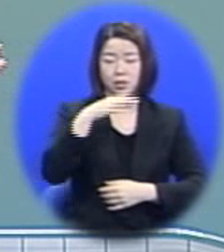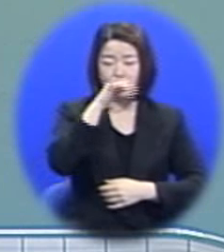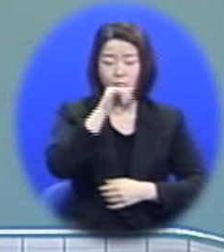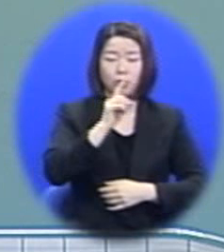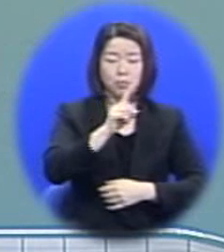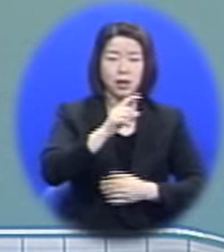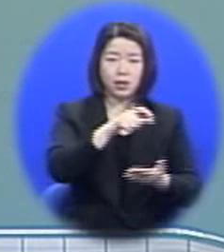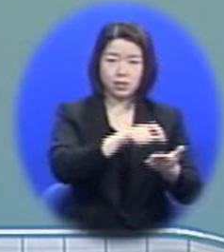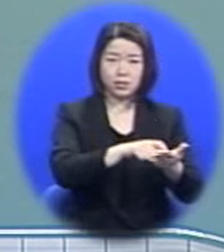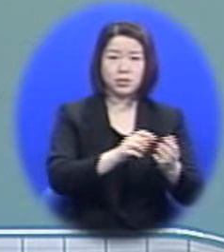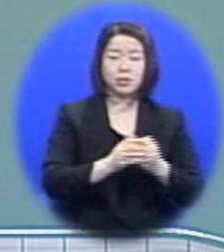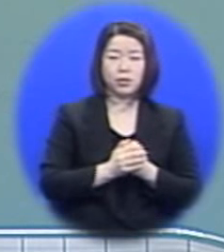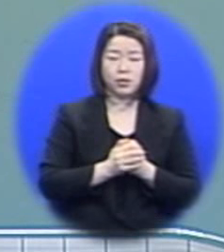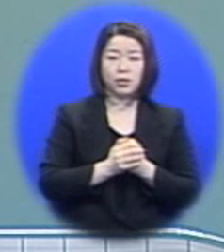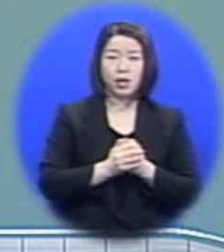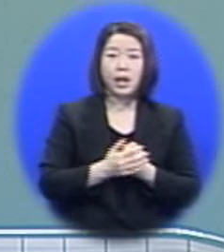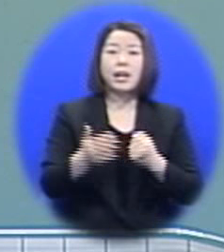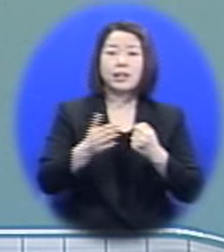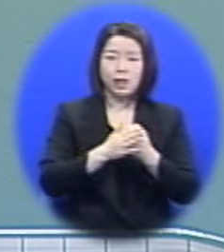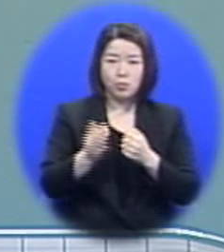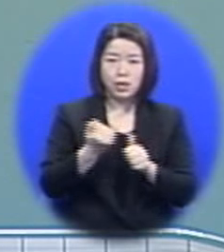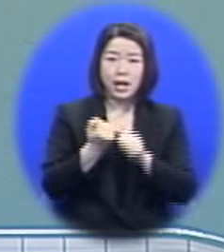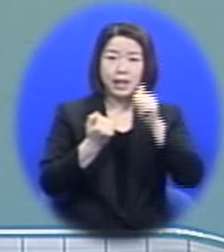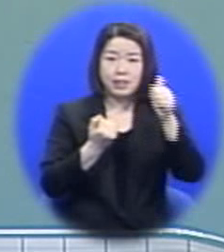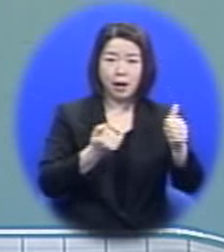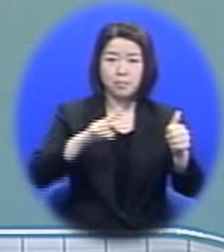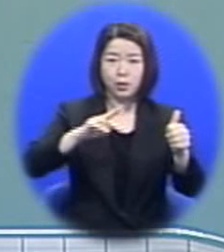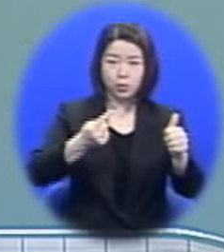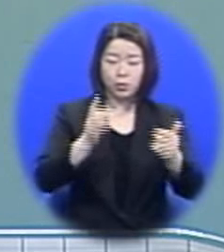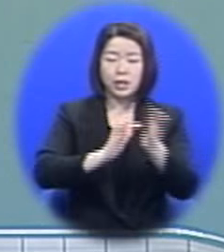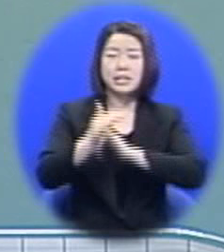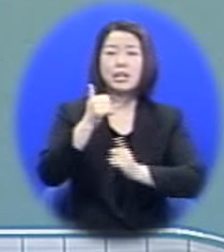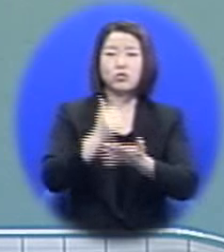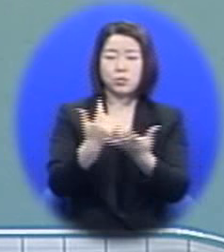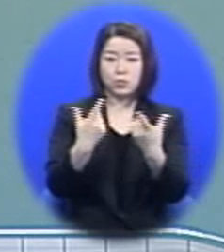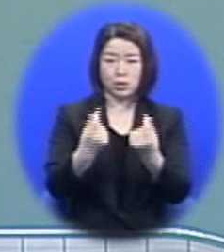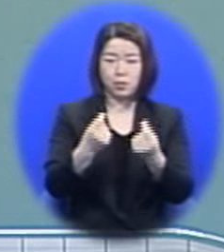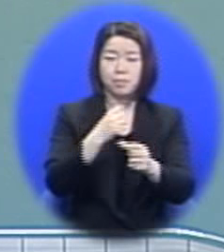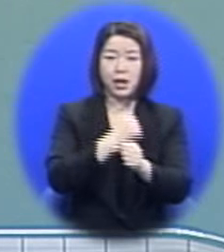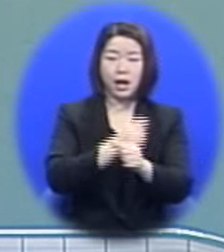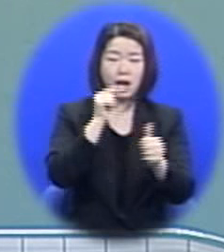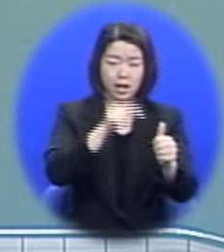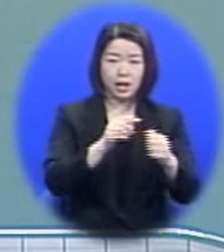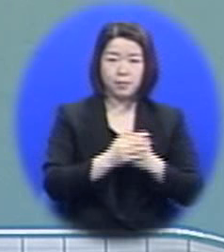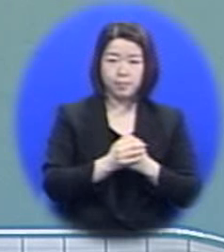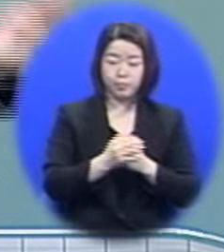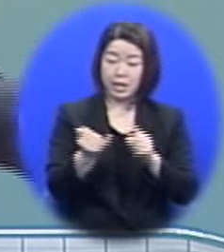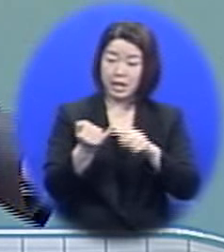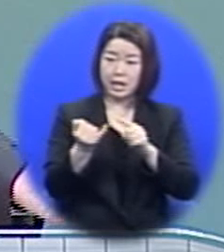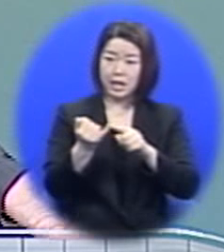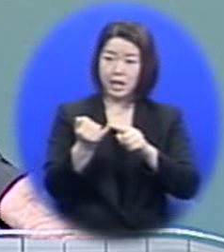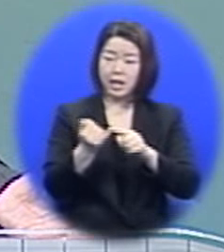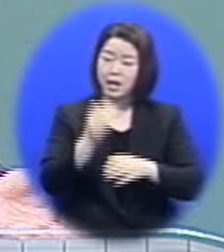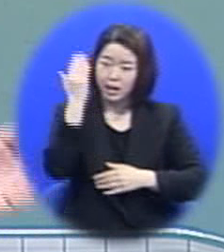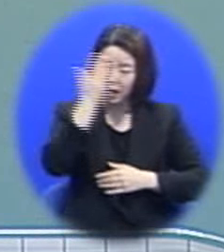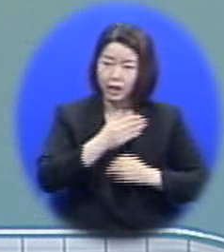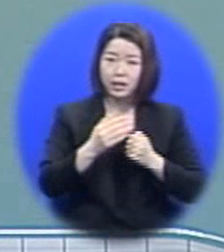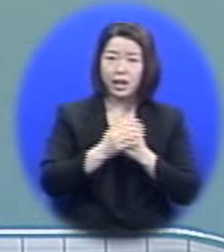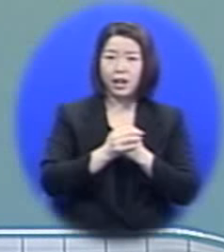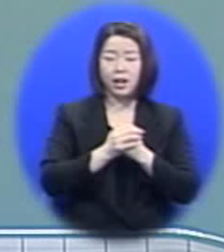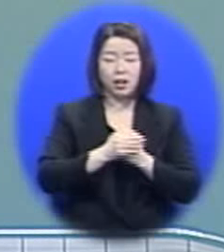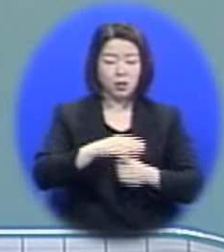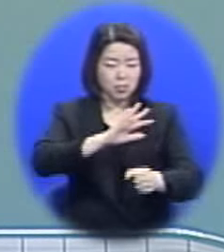주님이 남편이 그렇게 하라는 겁니다. 남편이 아내에게 깨끗하라. 티나 주름 없이